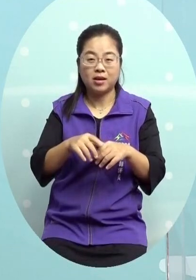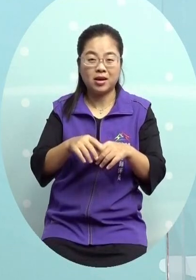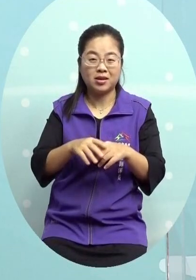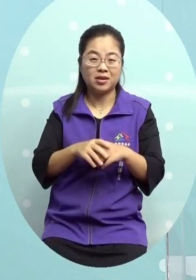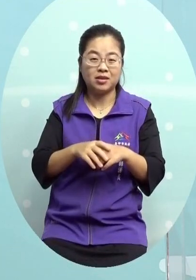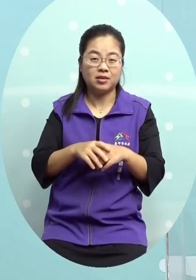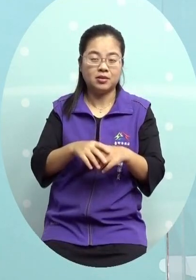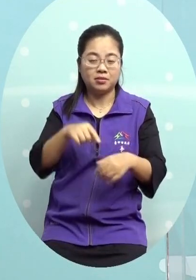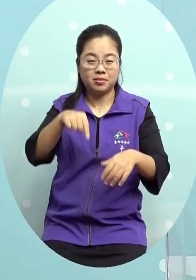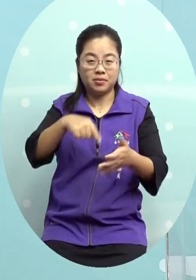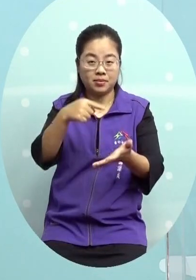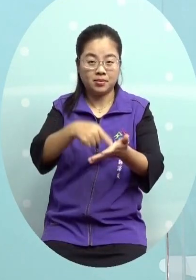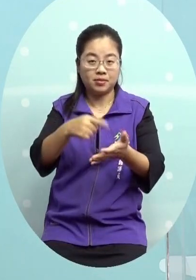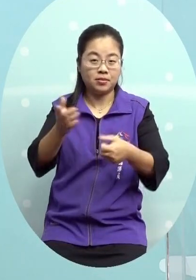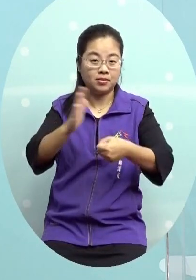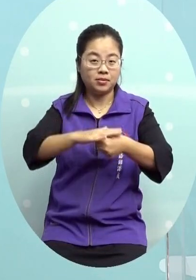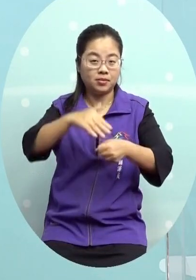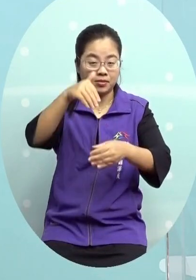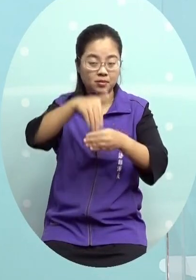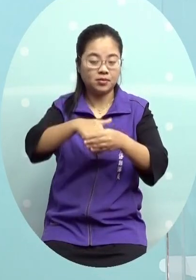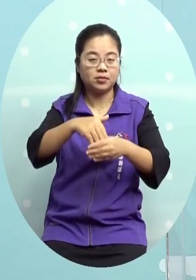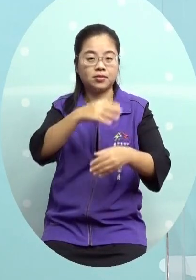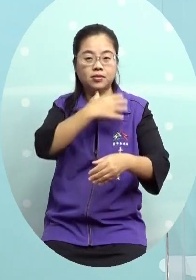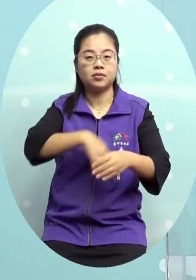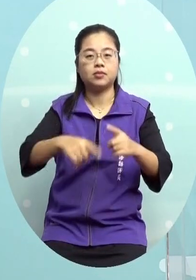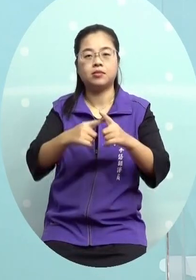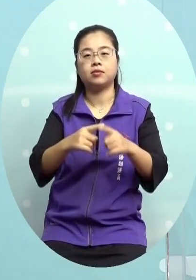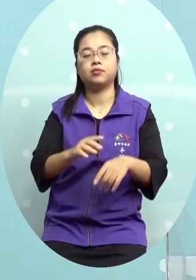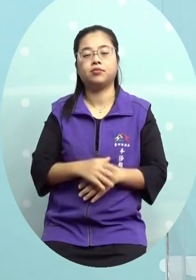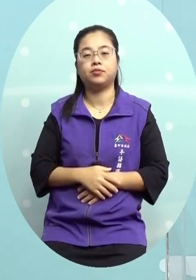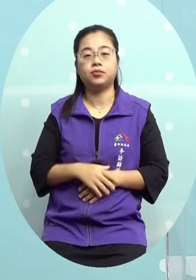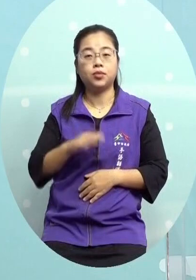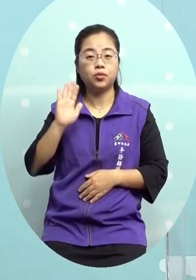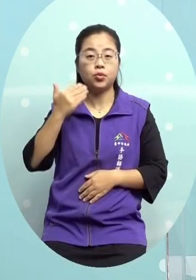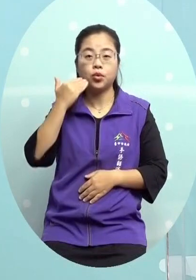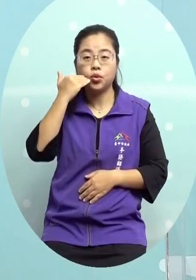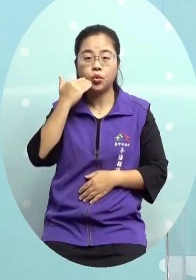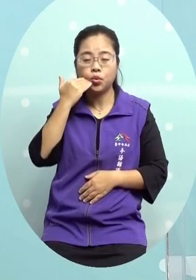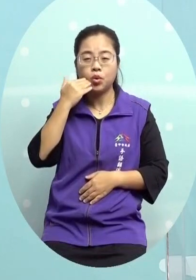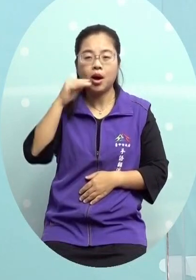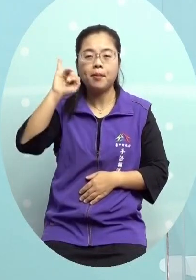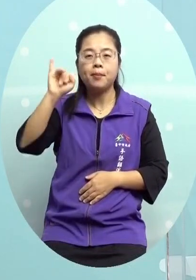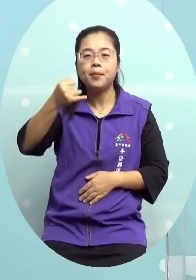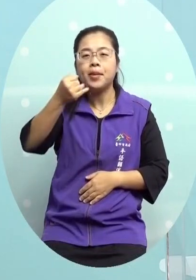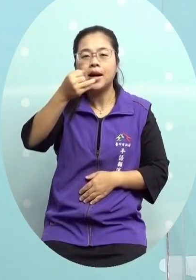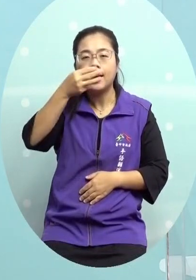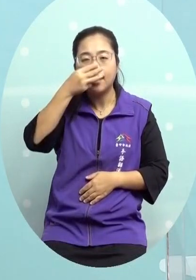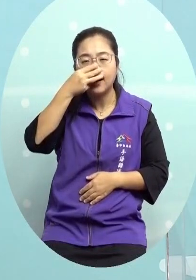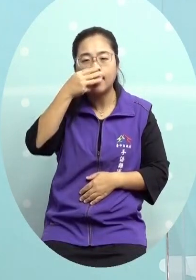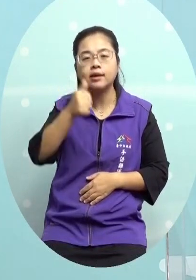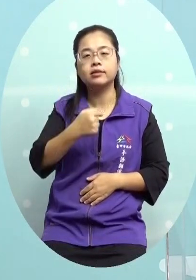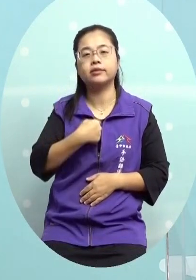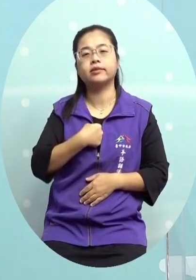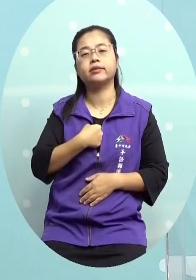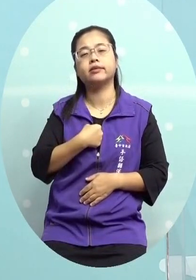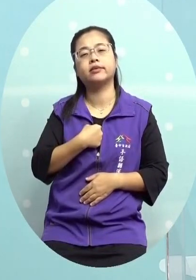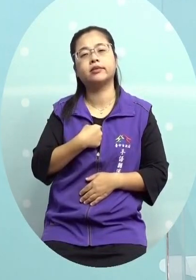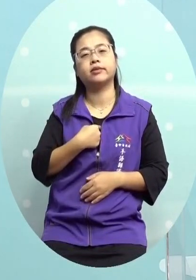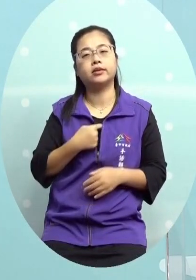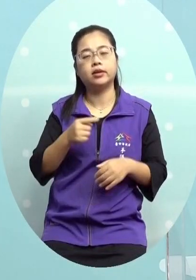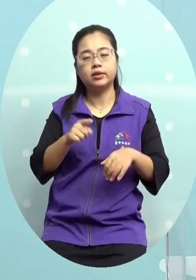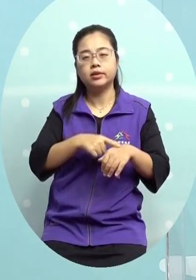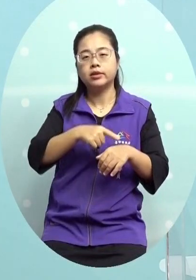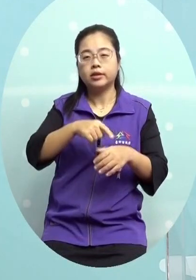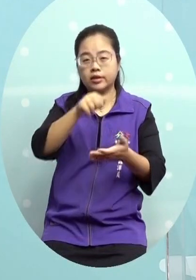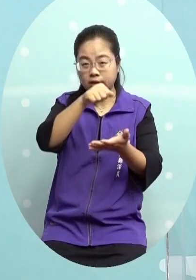这一次选举参与补选的各位候选人。但是如果以被害者的角度来讲的话，宽恒从